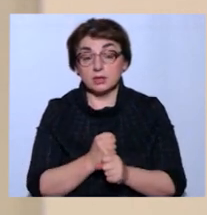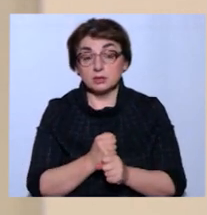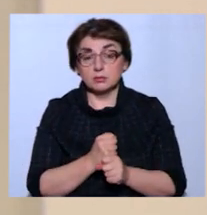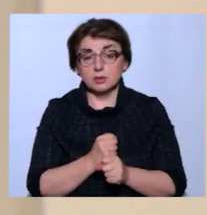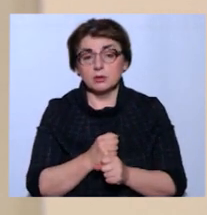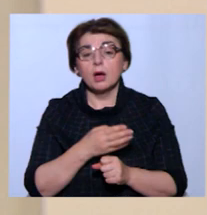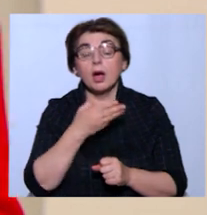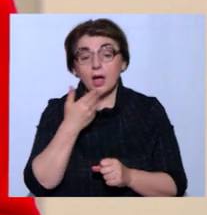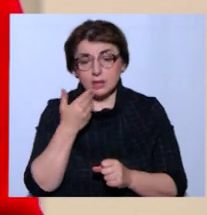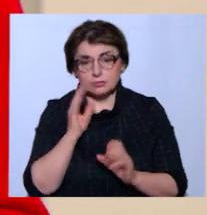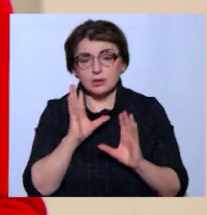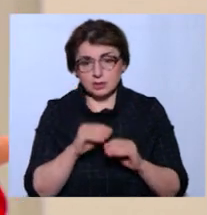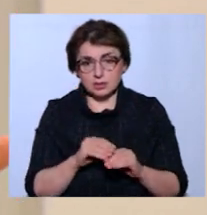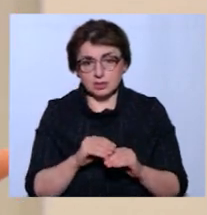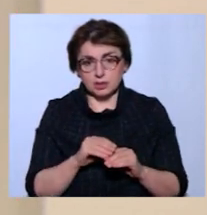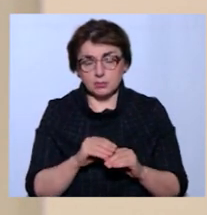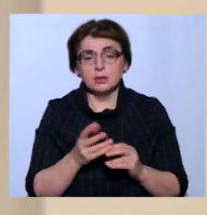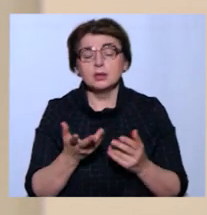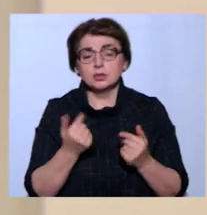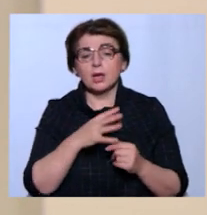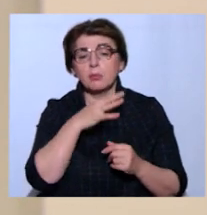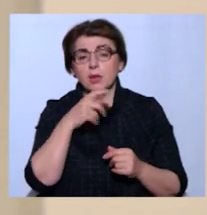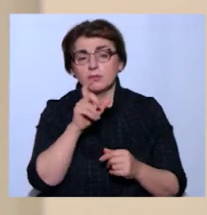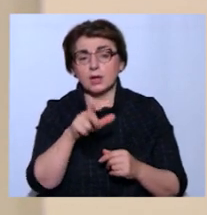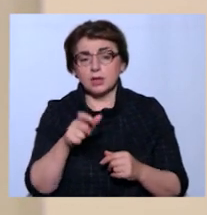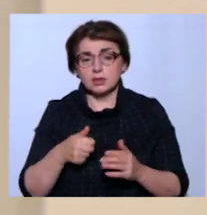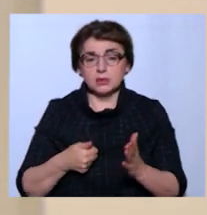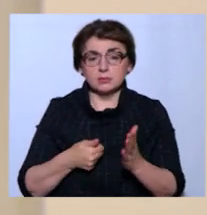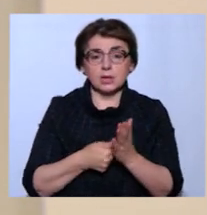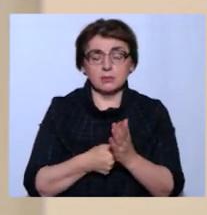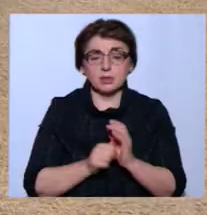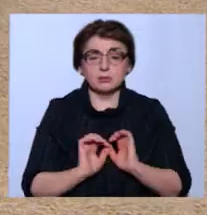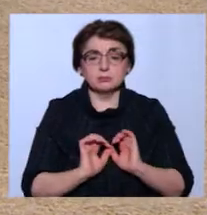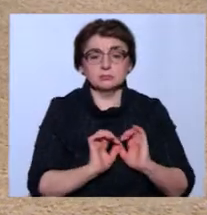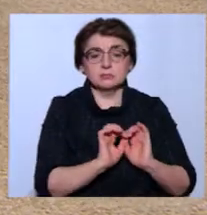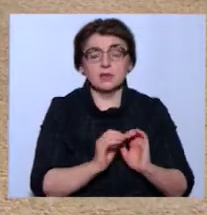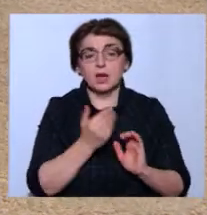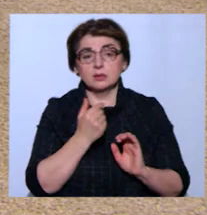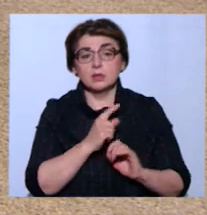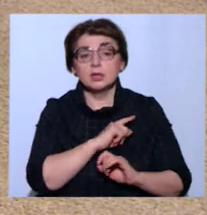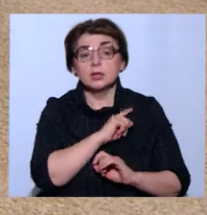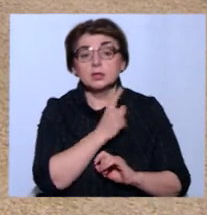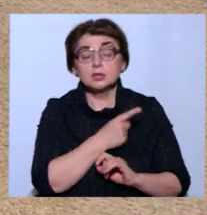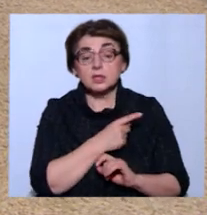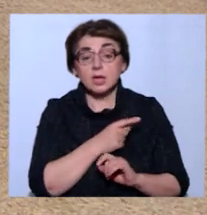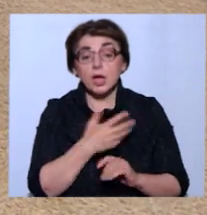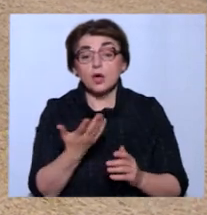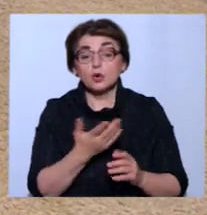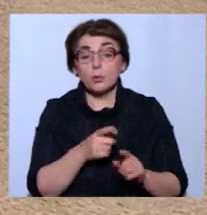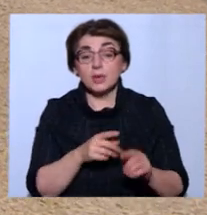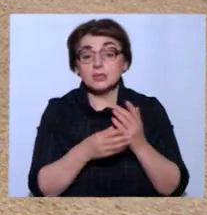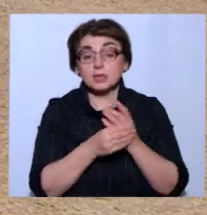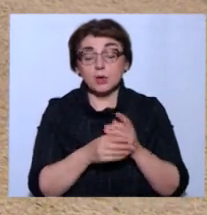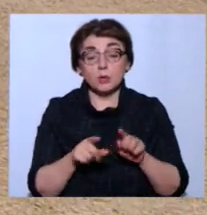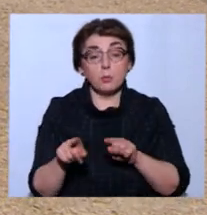ხომ უფრო ადვილი იქნება, რადგან ბევრი ადამიანი ცდის ამის გაკეთებას. ესე იგი, ძალა უძრავ სხეულს ეხება და